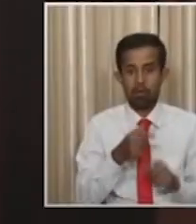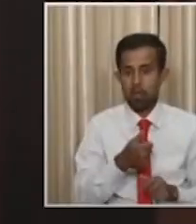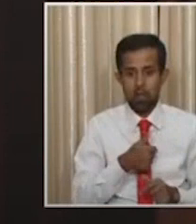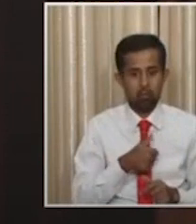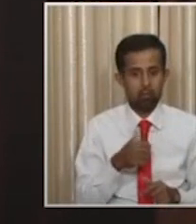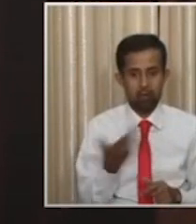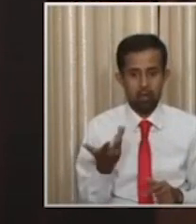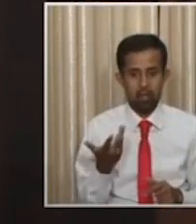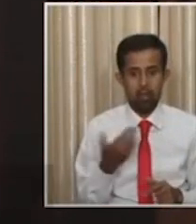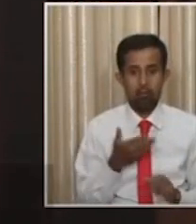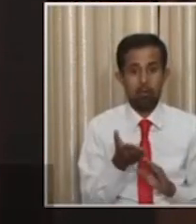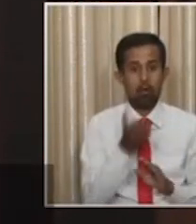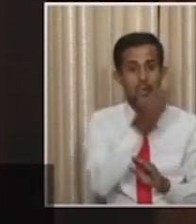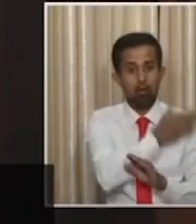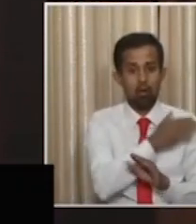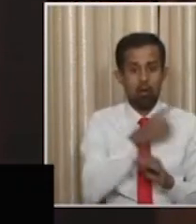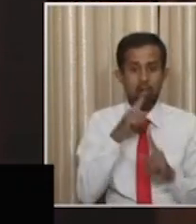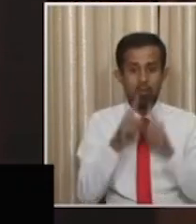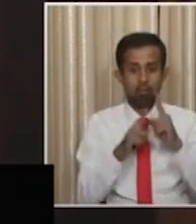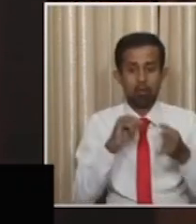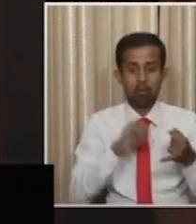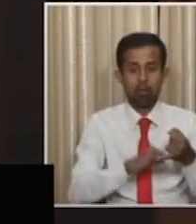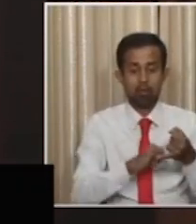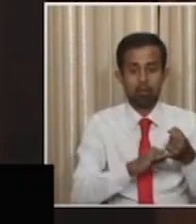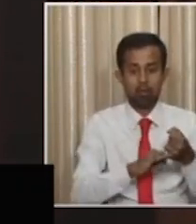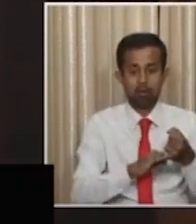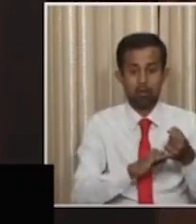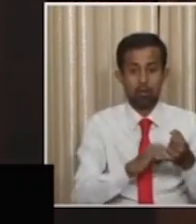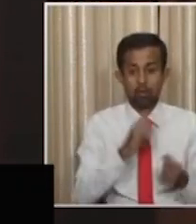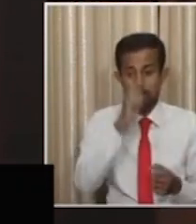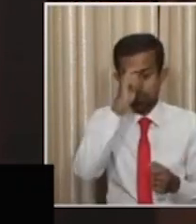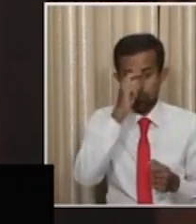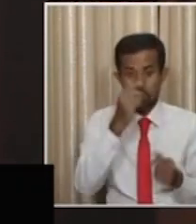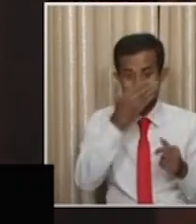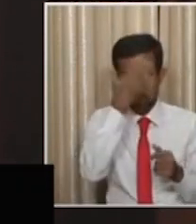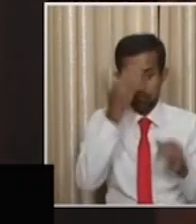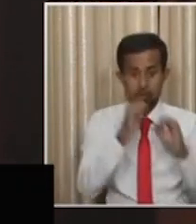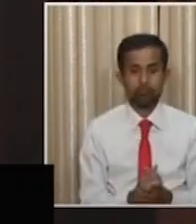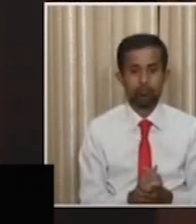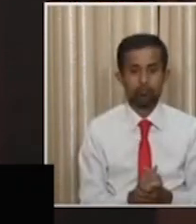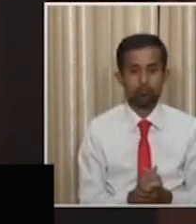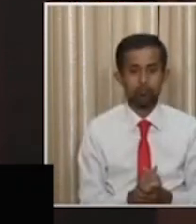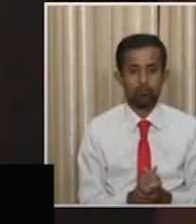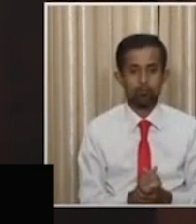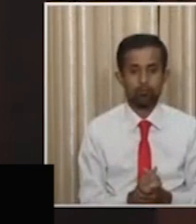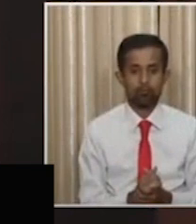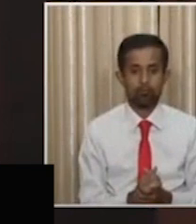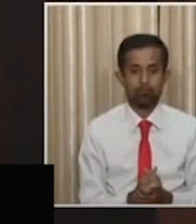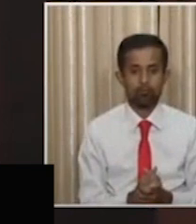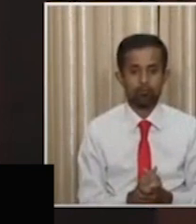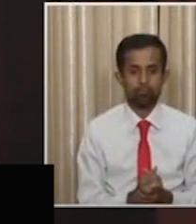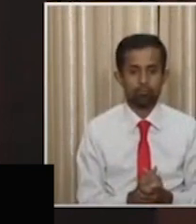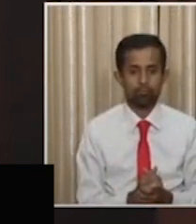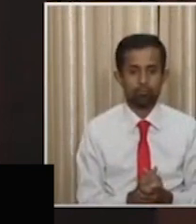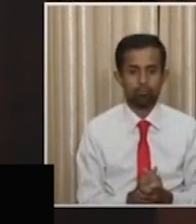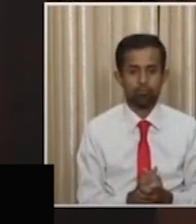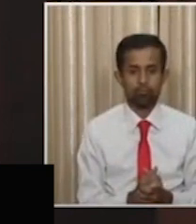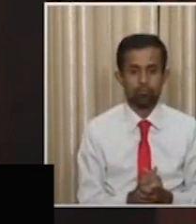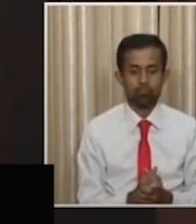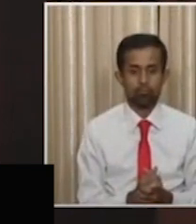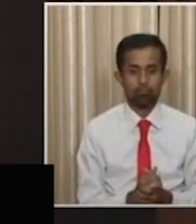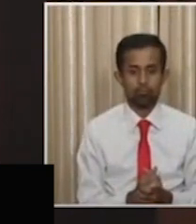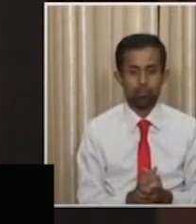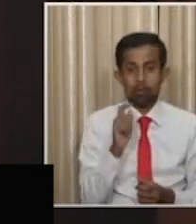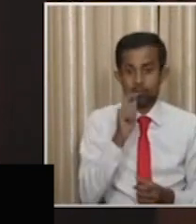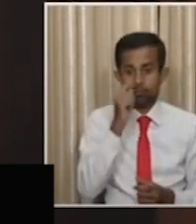ஸ்ரீதரன் அவர்கள் தமிழ் தேசிய கூட்டமைப்பின் நாடாளுமன்ற உறுப்பினர். அவர் உண்மையிலே ஒரு நிதானமான அரசியல்வாதி, நிதானமாக